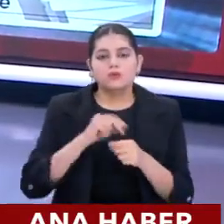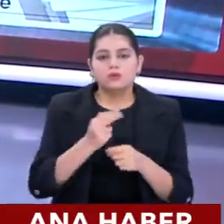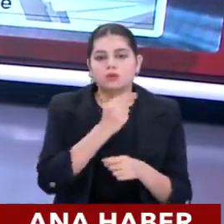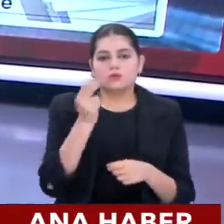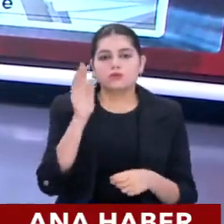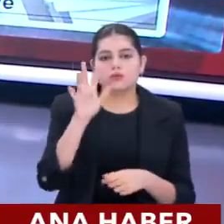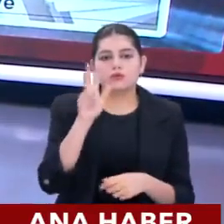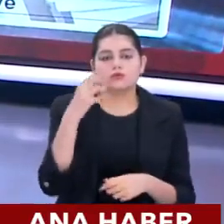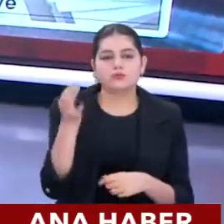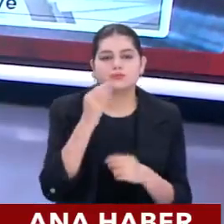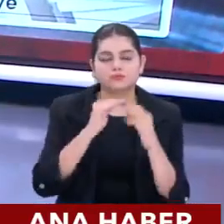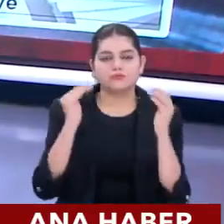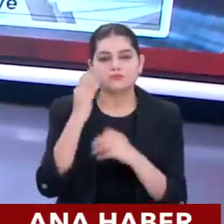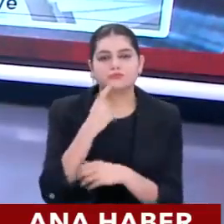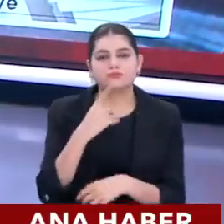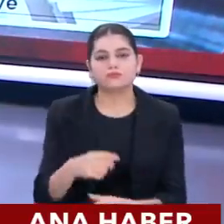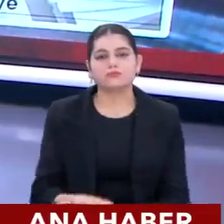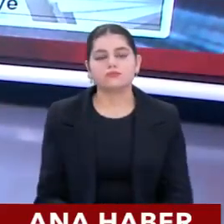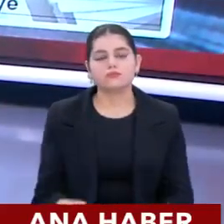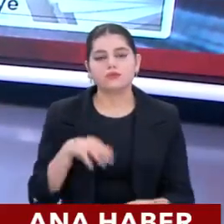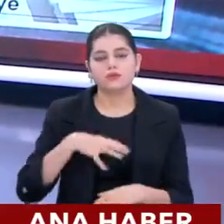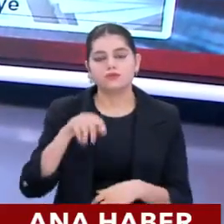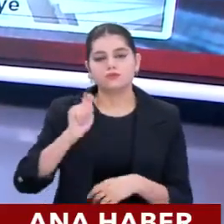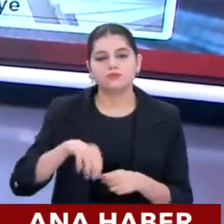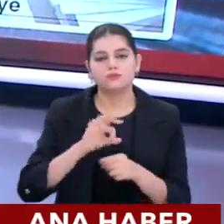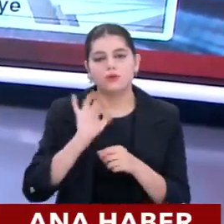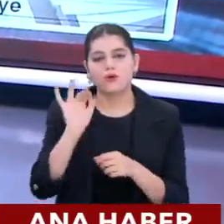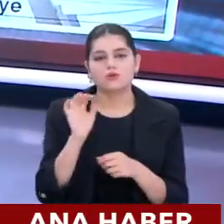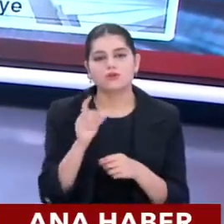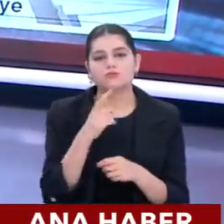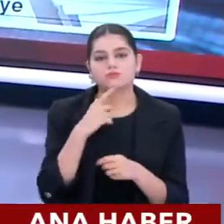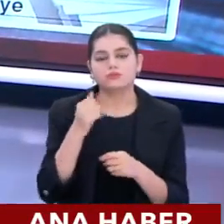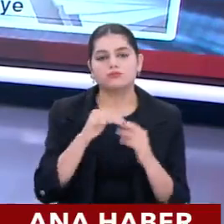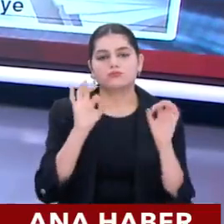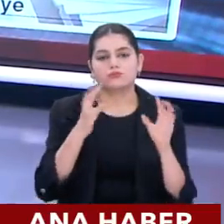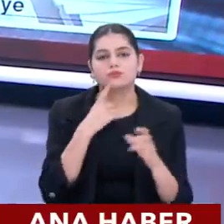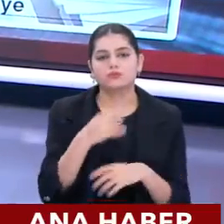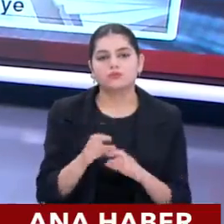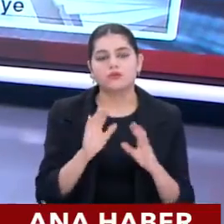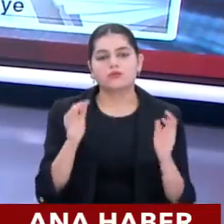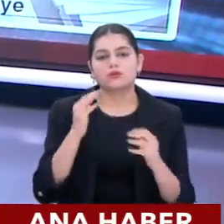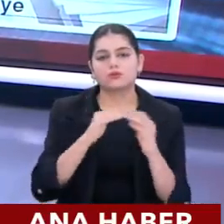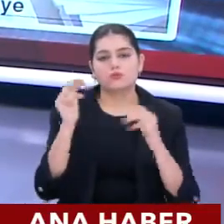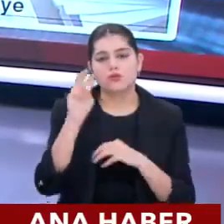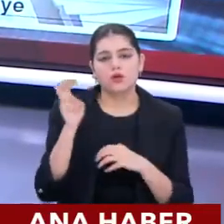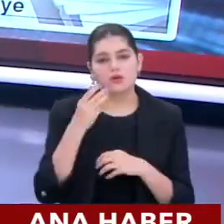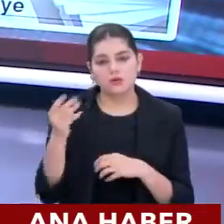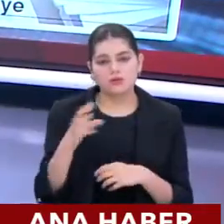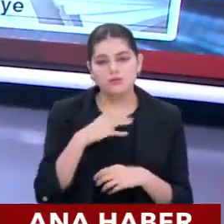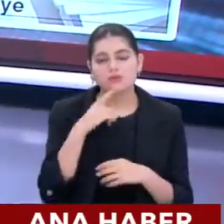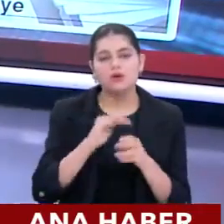753 milyar TL yükselmiş durumda ihtiyaç kredilerinin ortalamalarındaki rakamlar bu Evet yüksek enflasyon